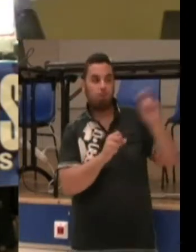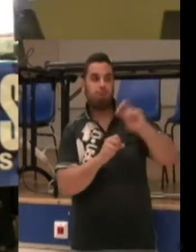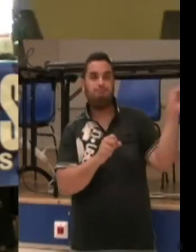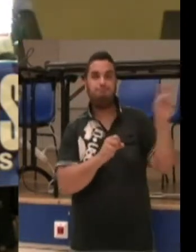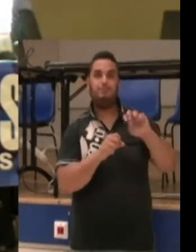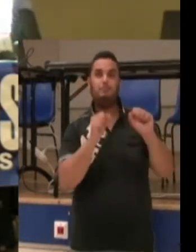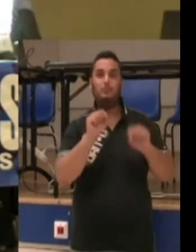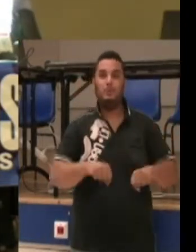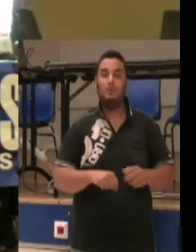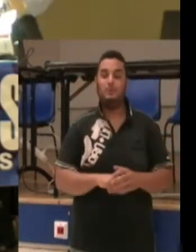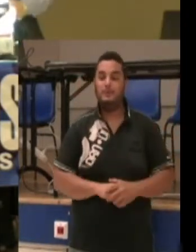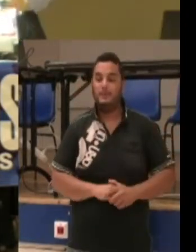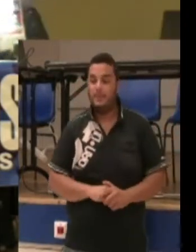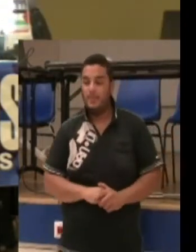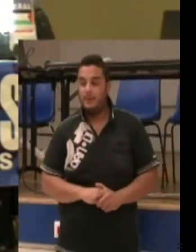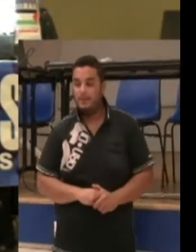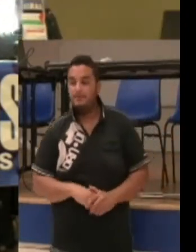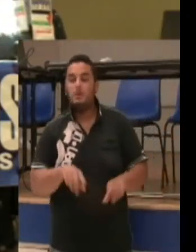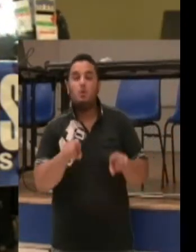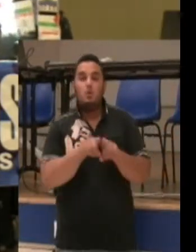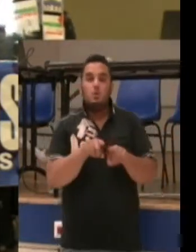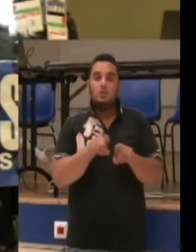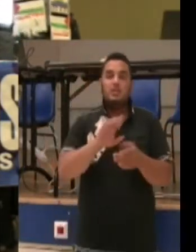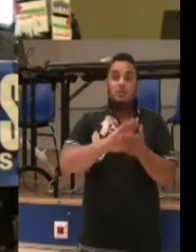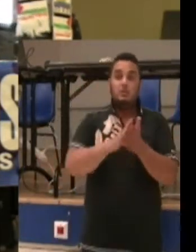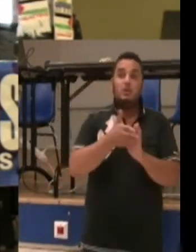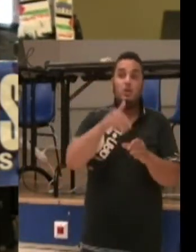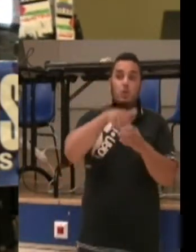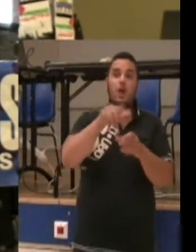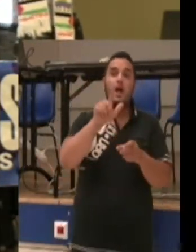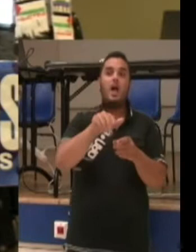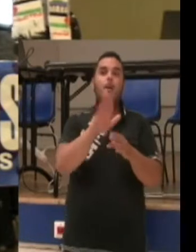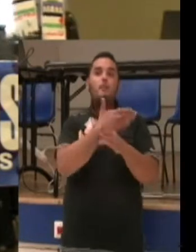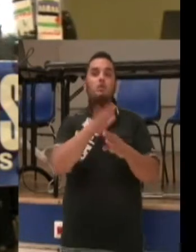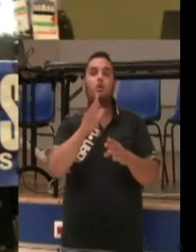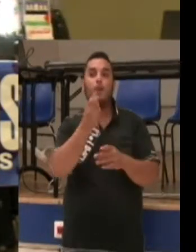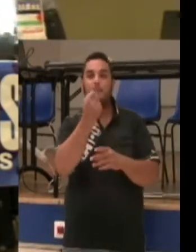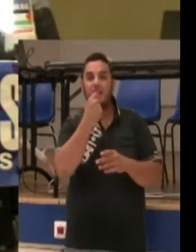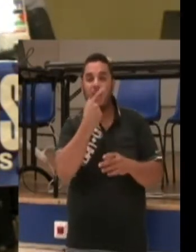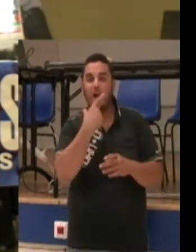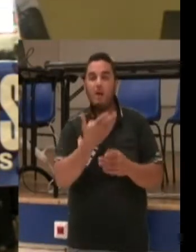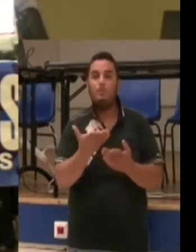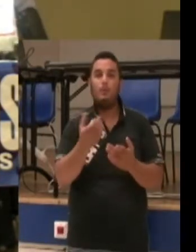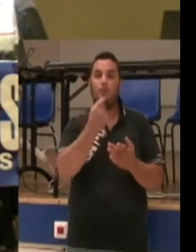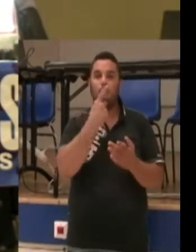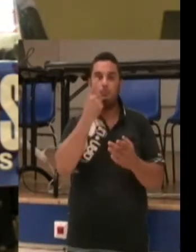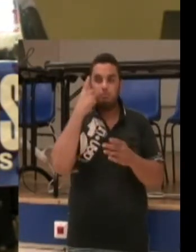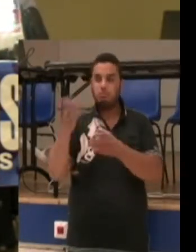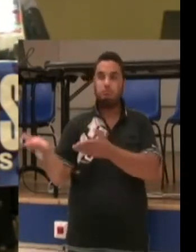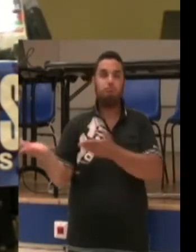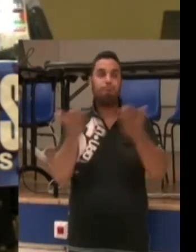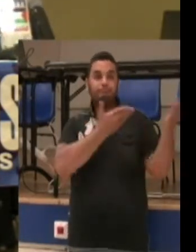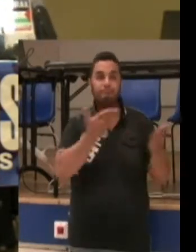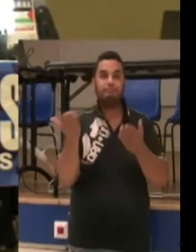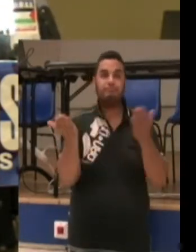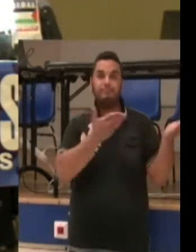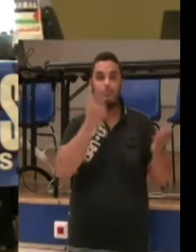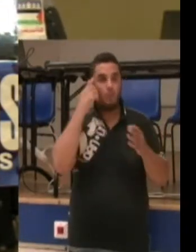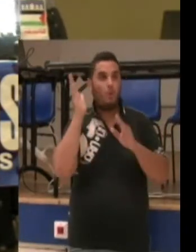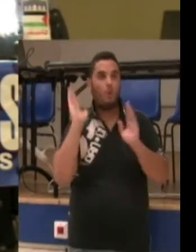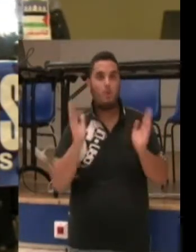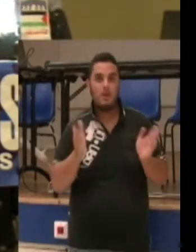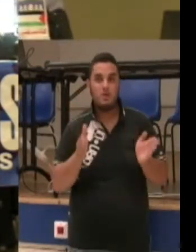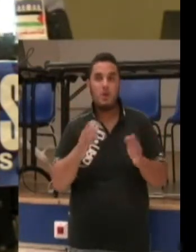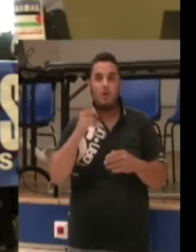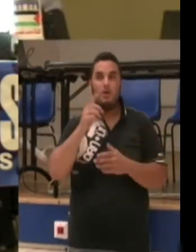de projets médicaux à travers la Palestine tout entière, en Cisjordanie et à Gaza, les hôpitaux dans le nord